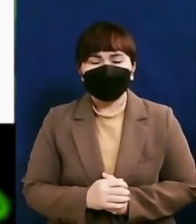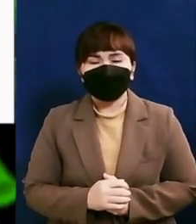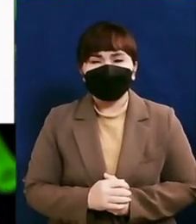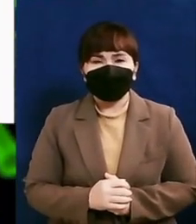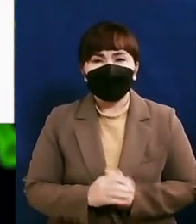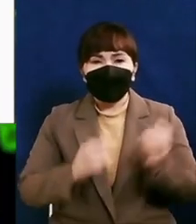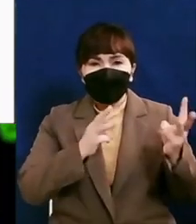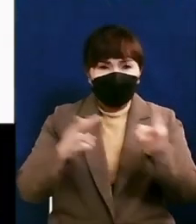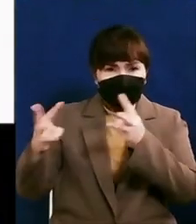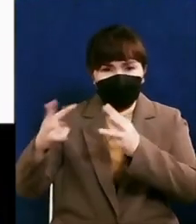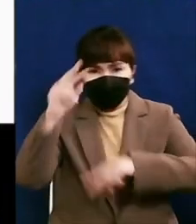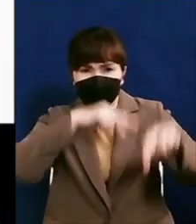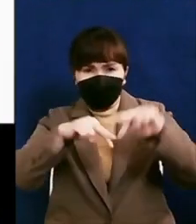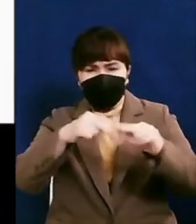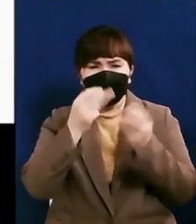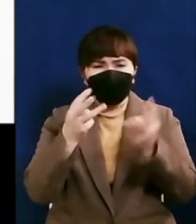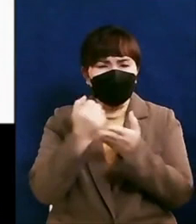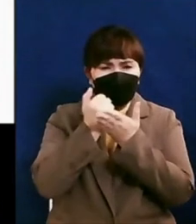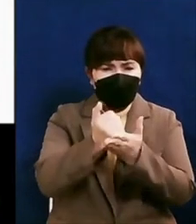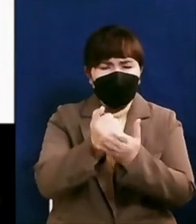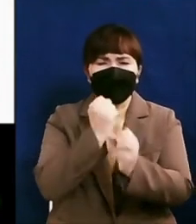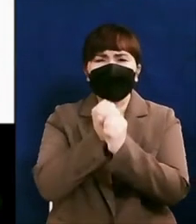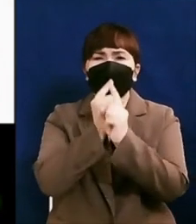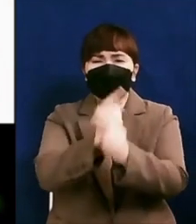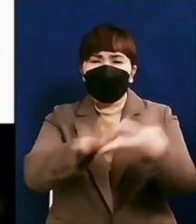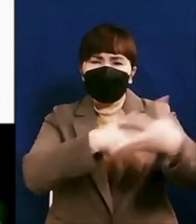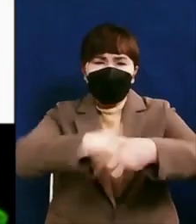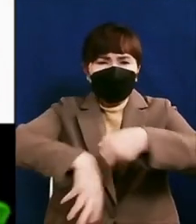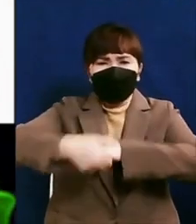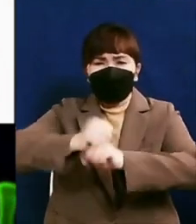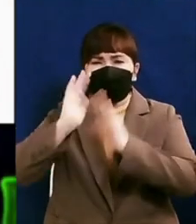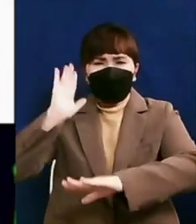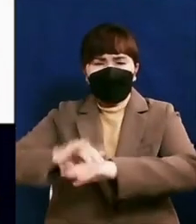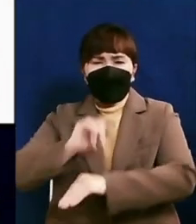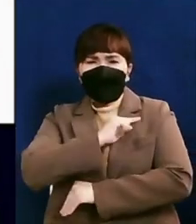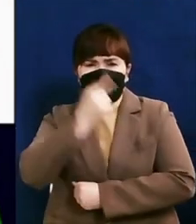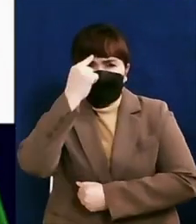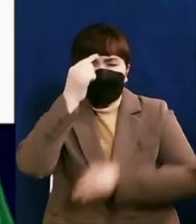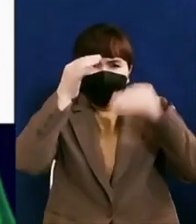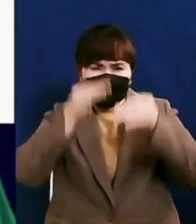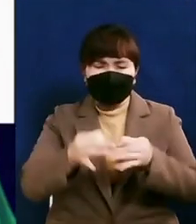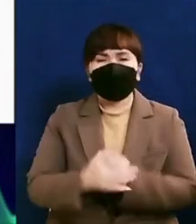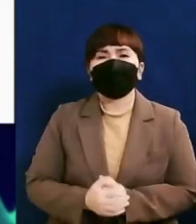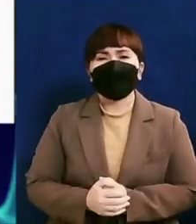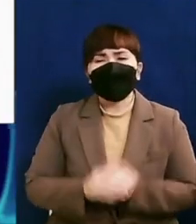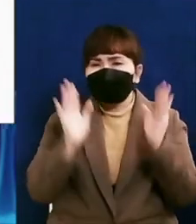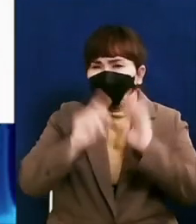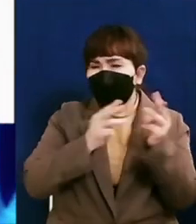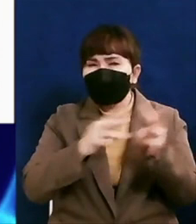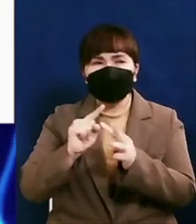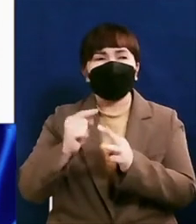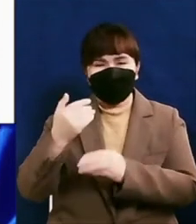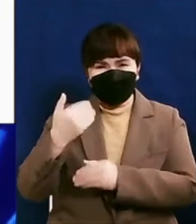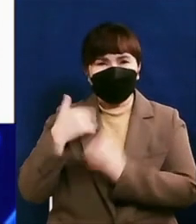ามแนวปฏิบัติการรักษาจากผู้เชี่ยวชาญซึ่งท่านรองอธิบดีกรมนัดจะมาเรียนให้ท่านทราบอีกครั้ง